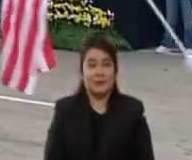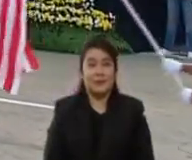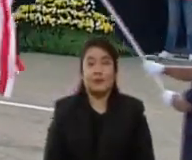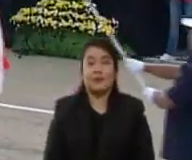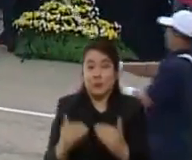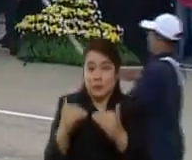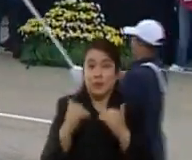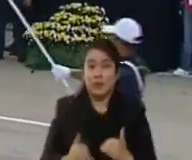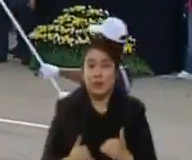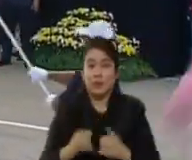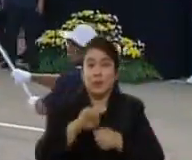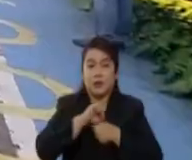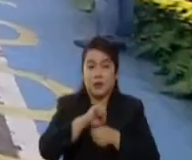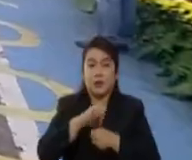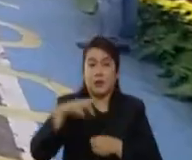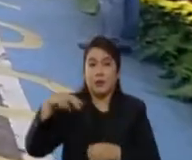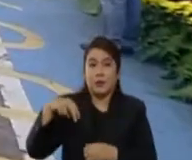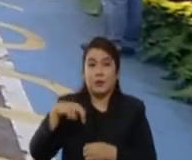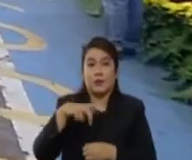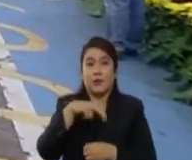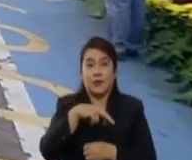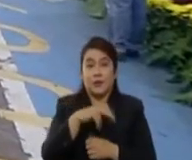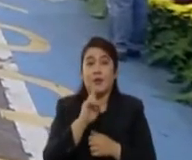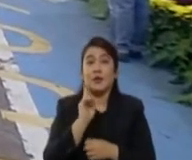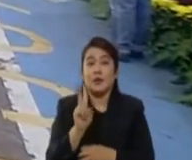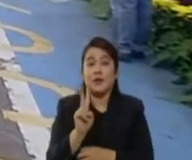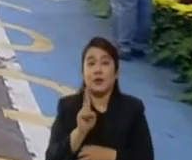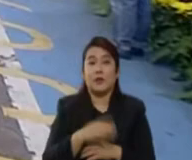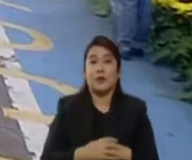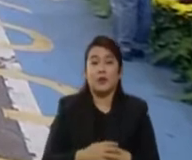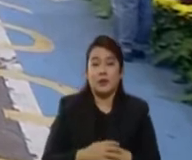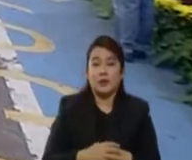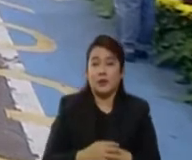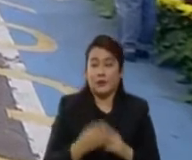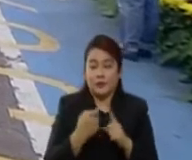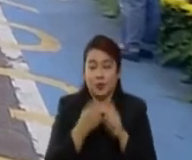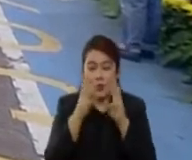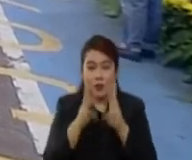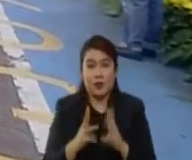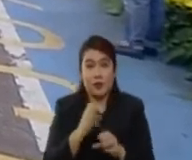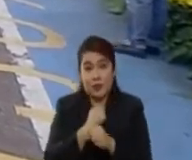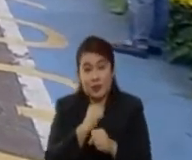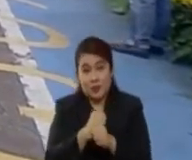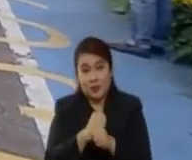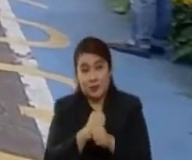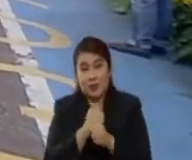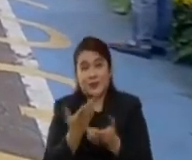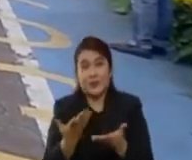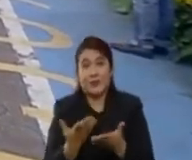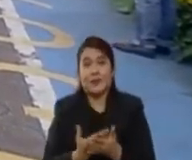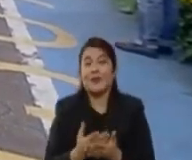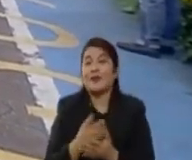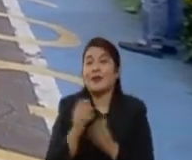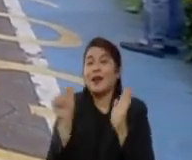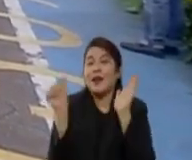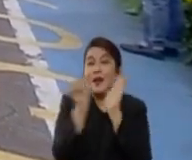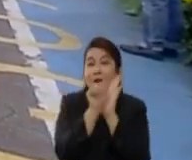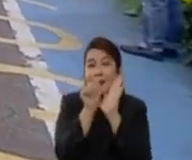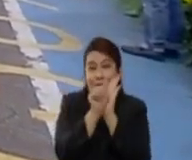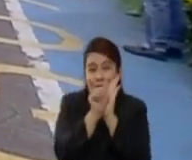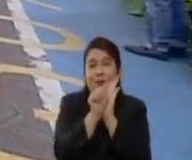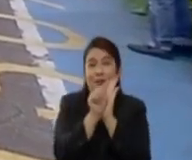Menyusul ialah kontijen pejalan kaki kedua dibarisi oleh warga kerja yang komited terdiri daripada Astro